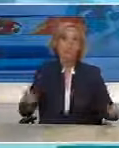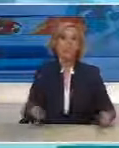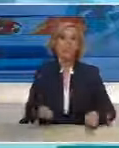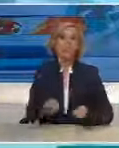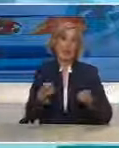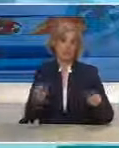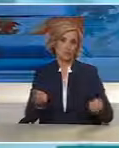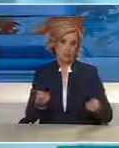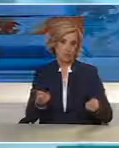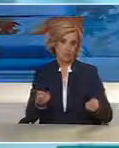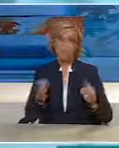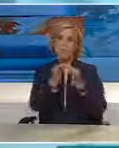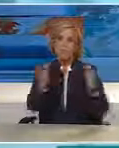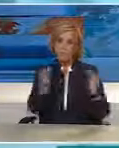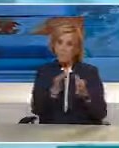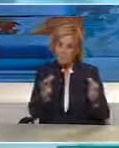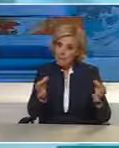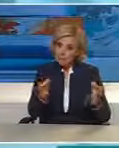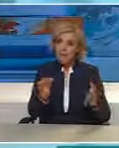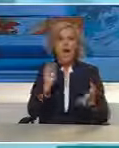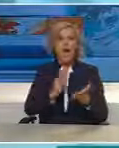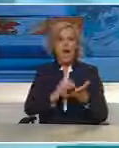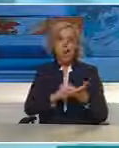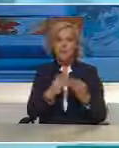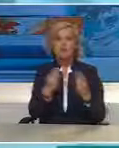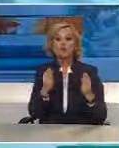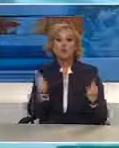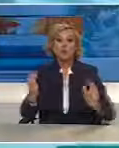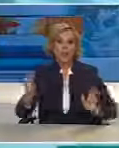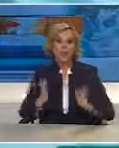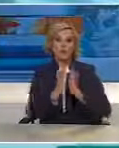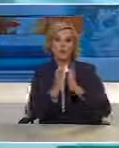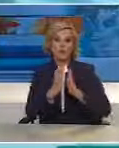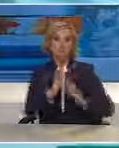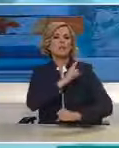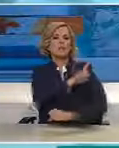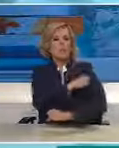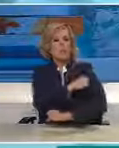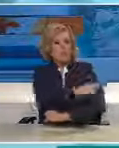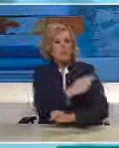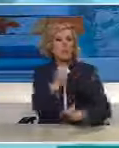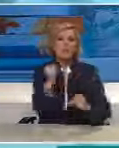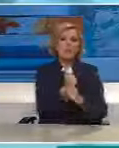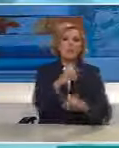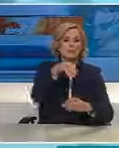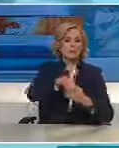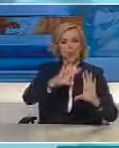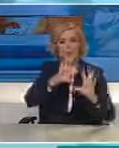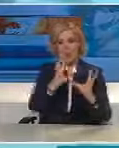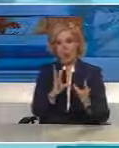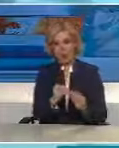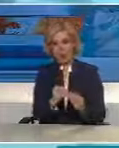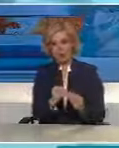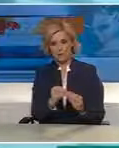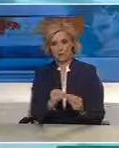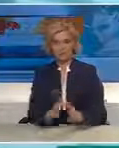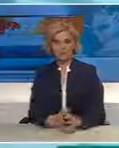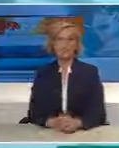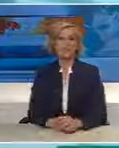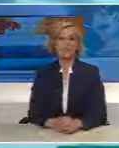συστήματος υγείας και φυσικά να υπάρχει και ορθή επιλογή των κατάλληλων χρονικών σημείων στα οποία πραγματοποιούνται οι αλλαγές στα